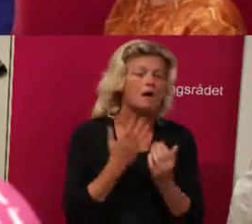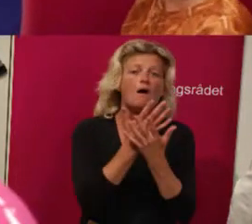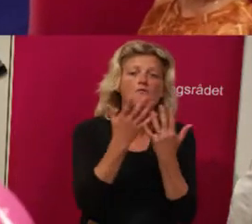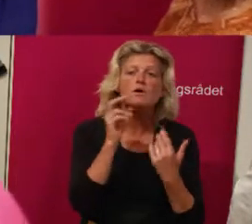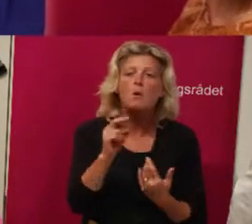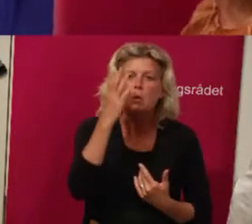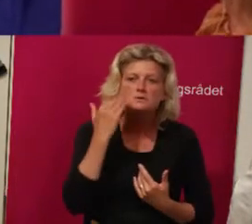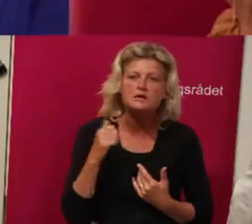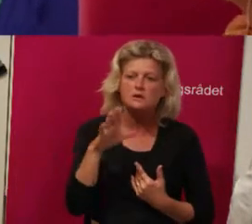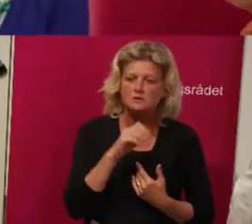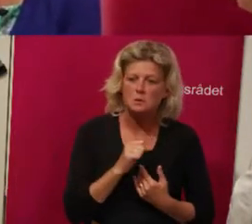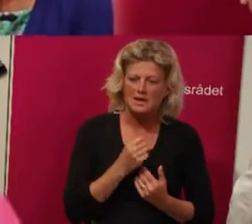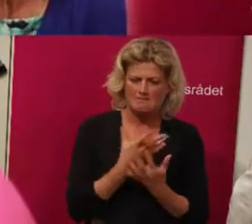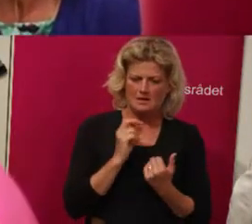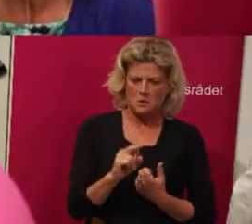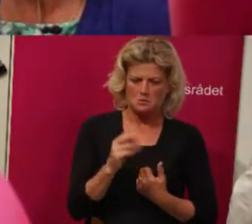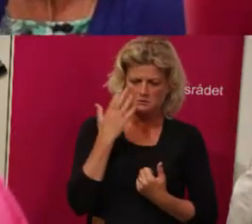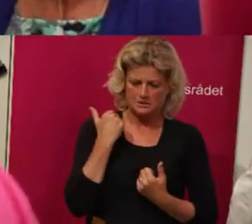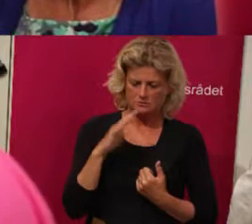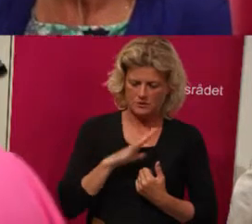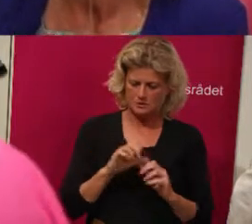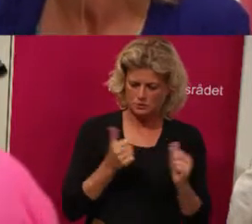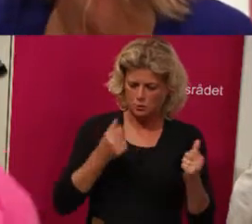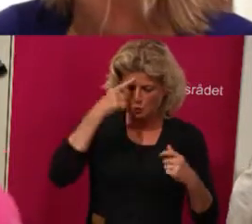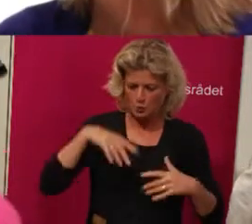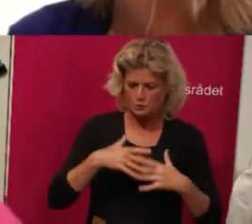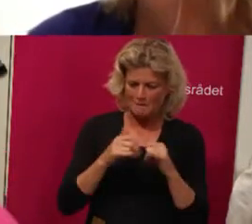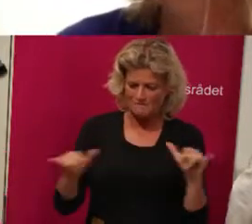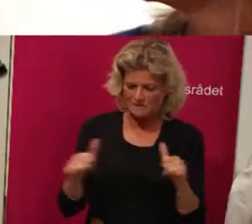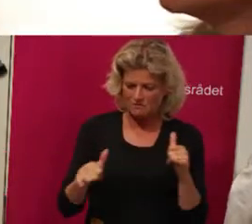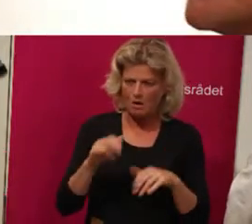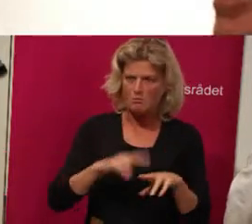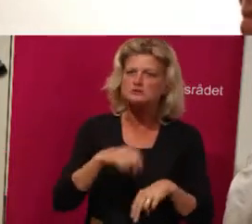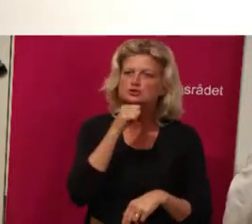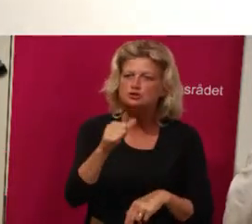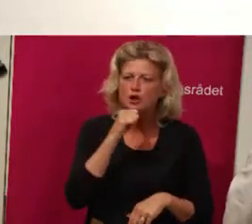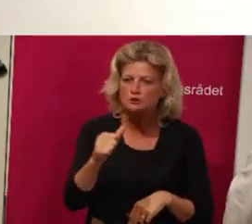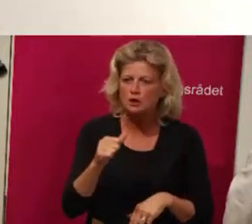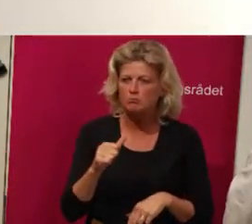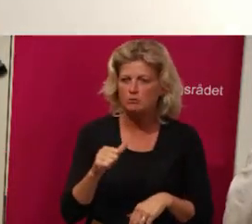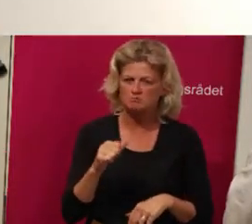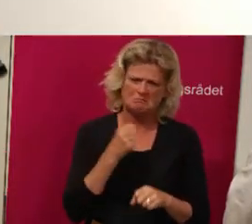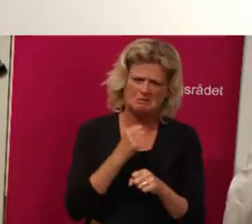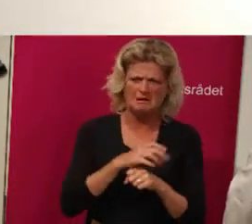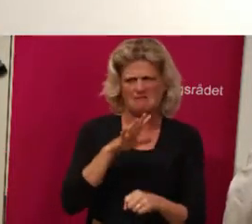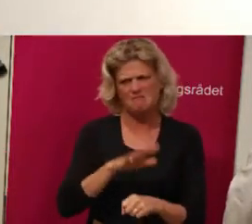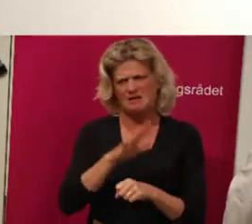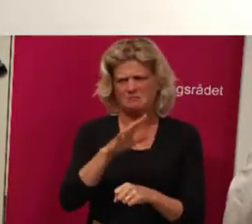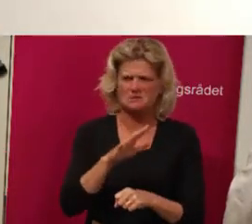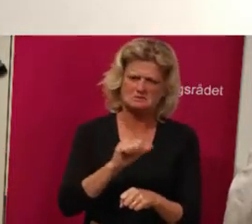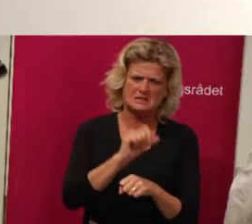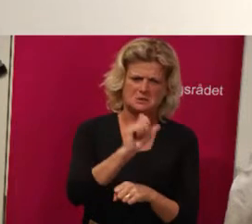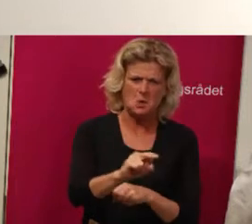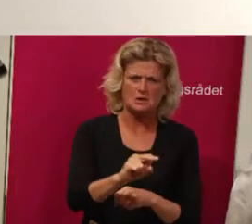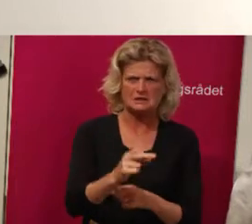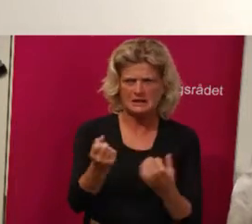sedan, så har vi jobbat med en stor kulturfestival i Jönköping som heter Ung Kraftfestival. Jag jobbade i 15-16 år med den festivalen. Och för